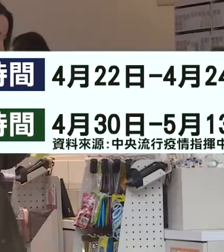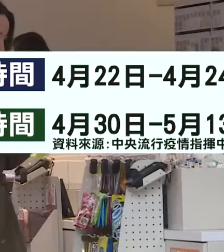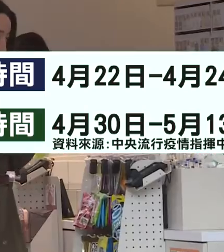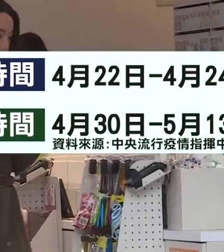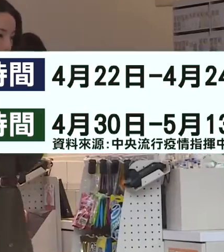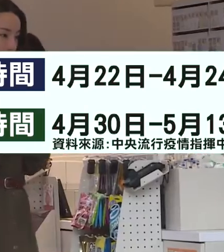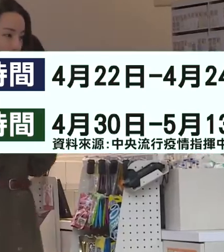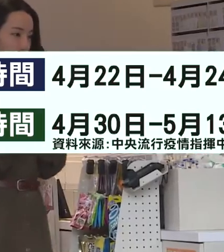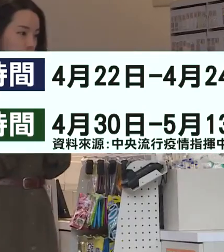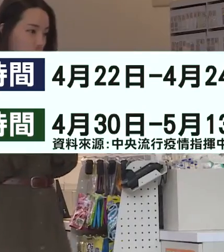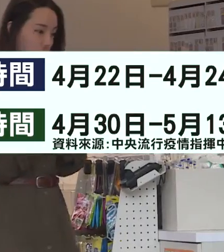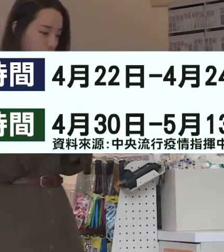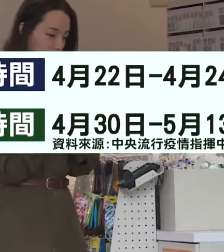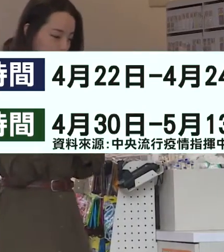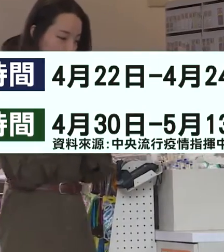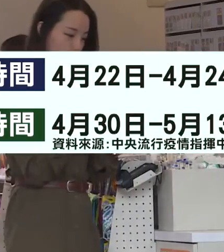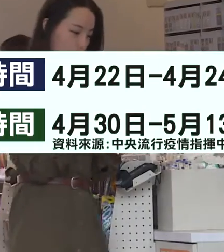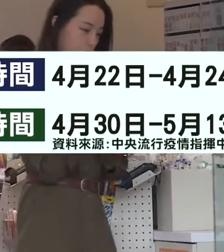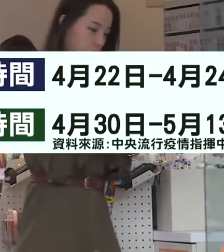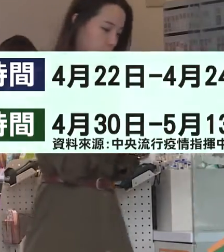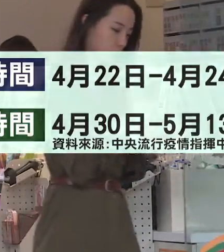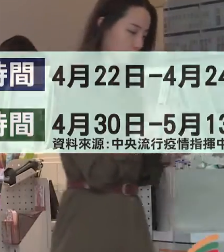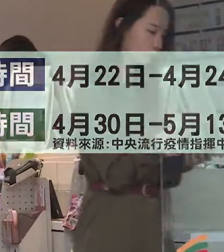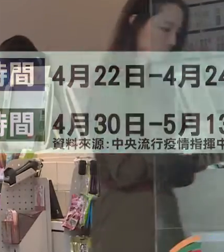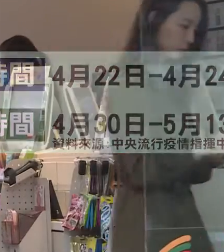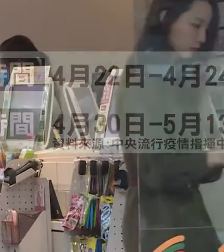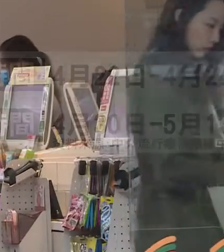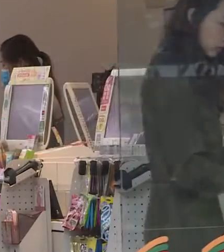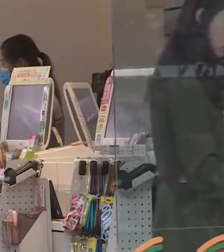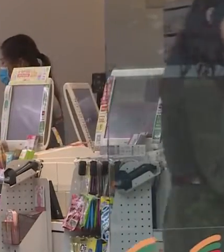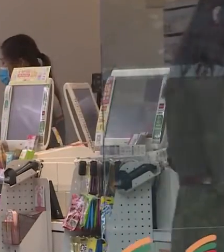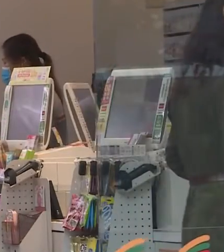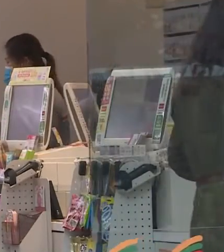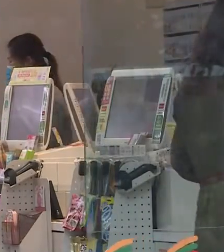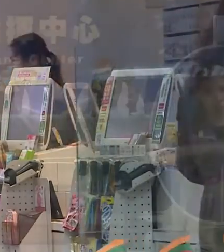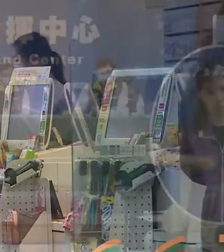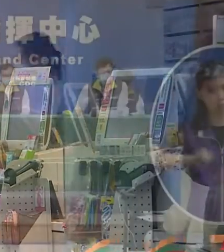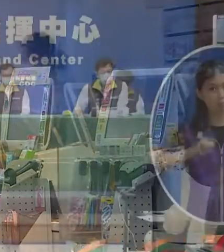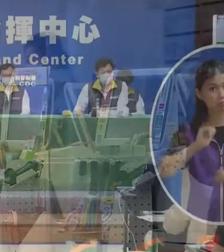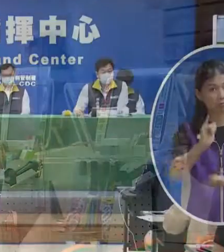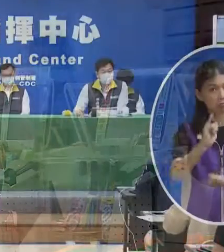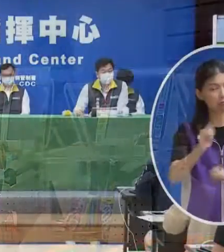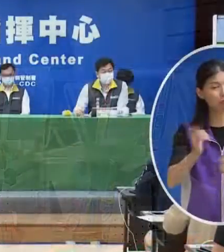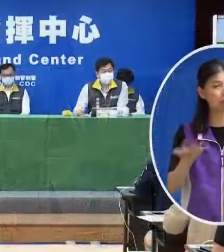该路啷个该生意的他们个该经过对呀？阿罗卡达多哎个关系，哎，该个阿波林个人个咪当个嘛爸办。如果说该去超商过路里啷个是个时间个，多啷个该去4月22日，八个啷个24日。拉过来路马拉苏关系，古早过来老布布路关系，那多啷个该去4月30日，八个啷个该去5月13日，谁也不办得喽。